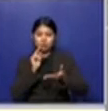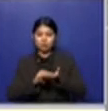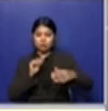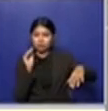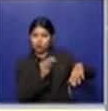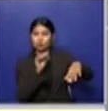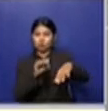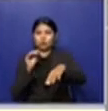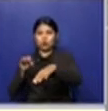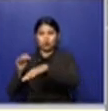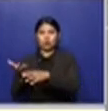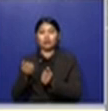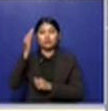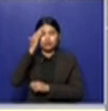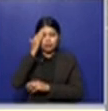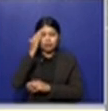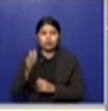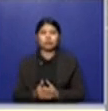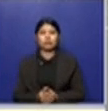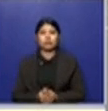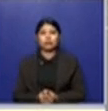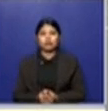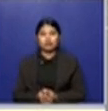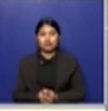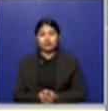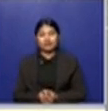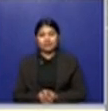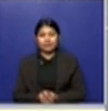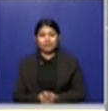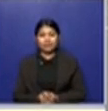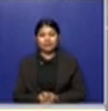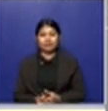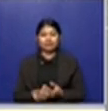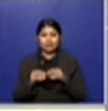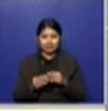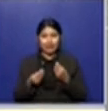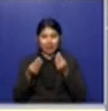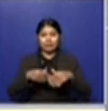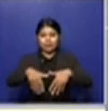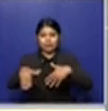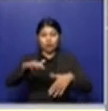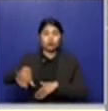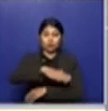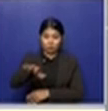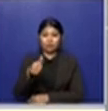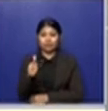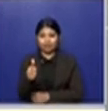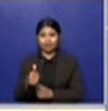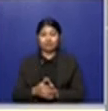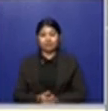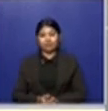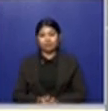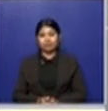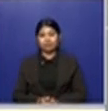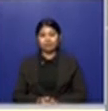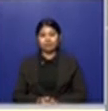าจในการดำเนินการซึ่งจะทำให้ผลเนี่ยไปถึงประชาชนโดยรวมนะครับครับ